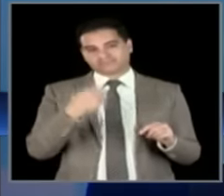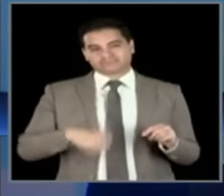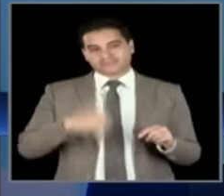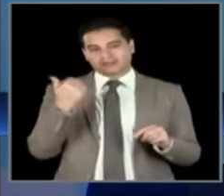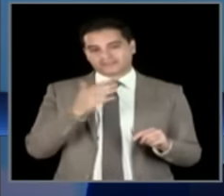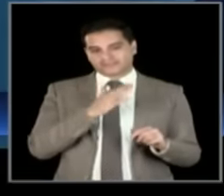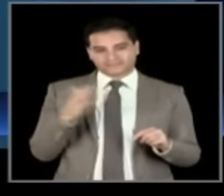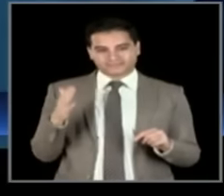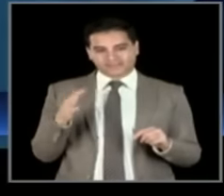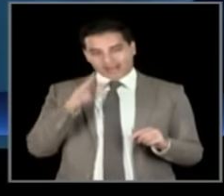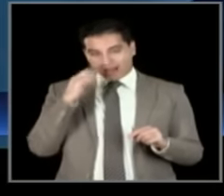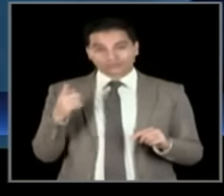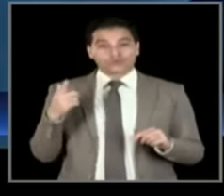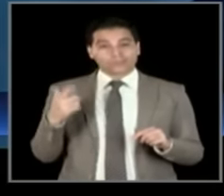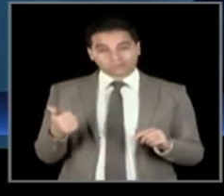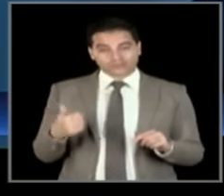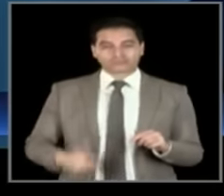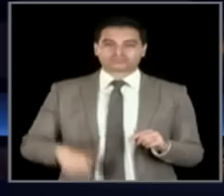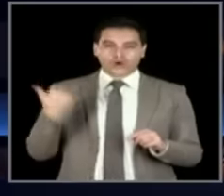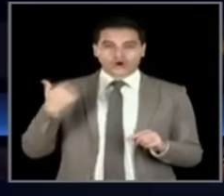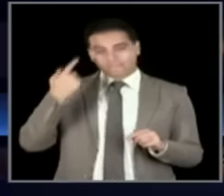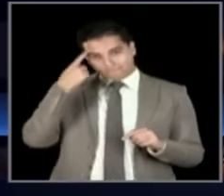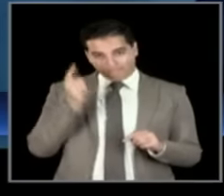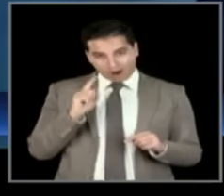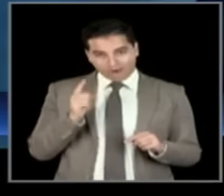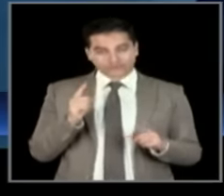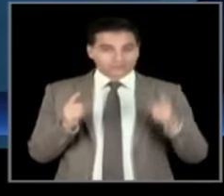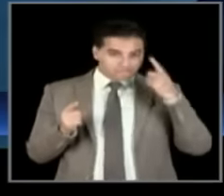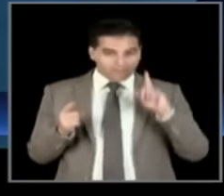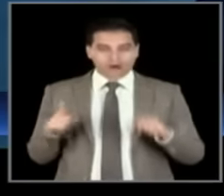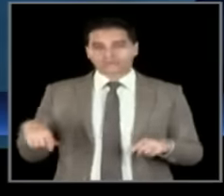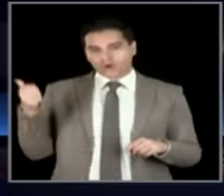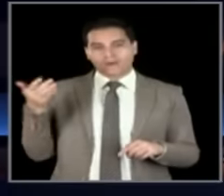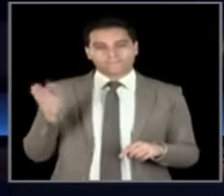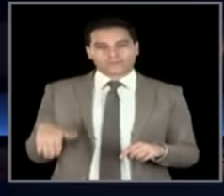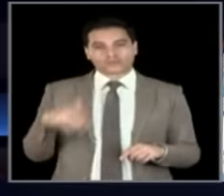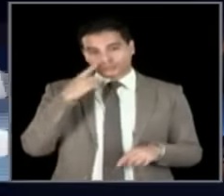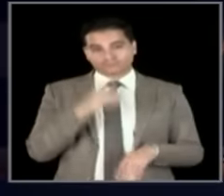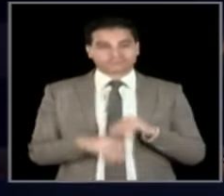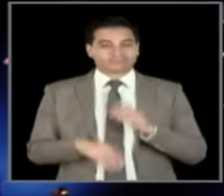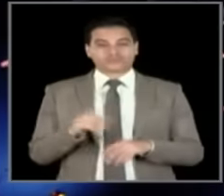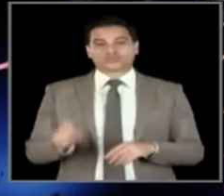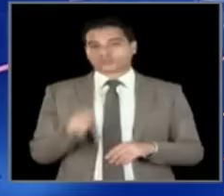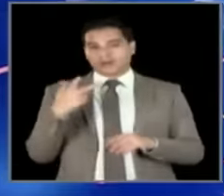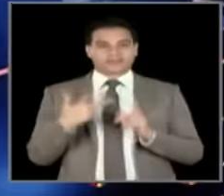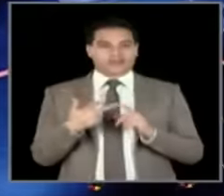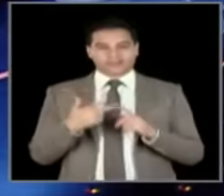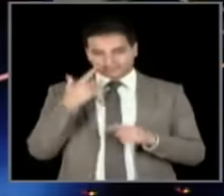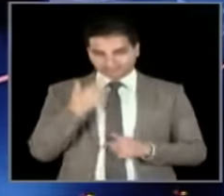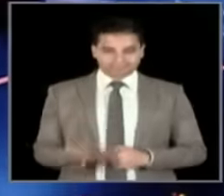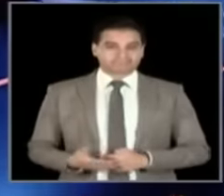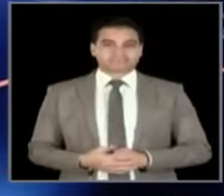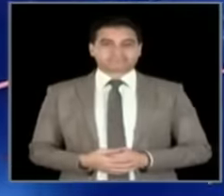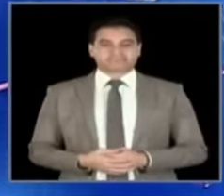يا شمس لو دست على البزر جاوبتي صح رجعتي لل 25. السؤال الثالث.